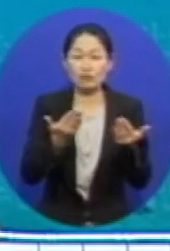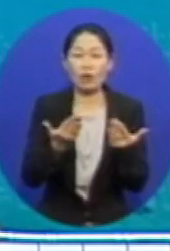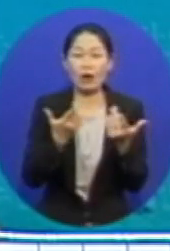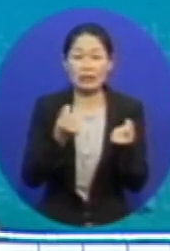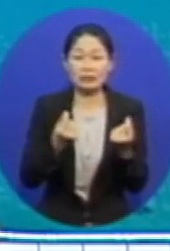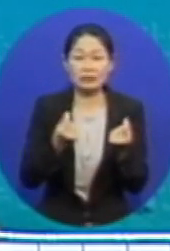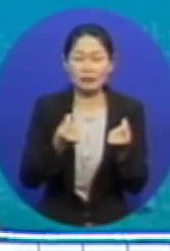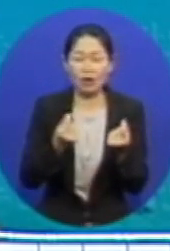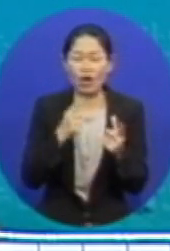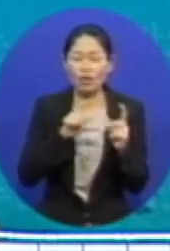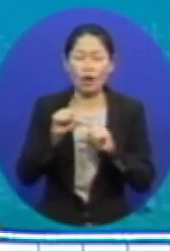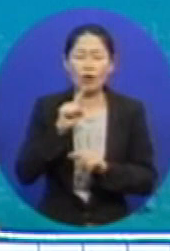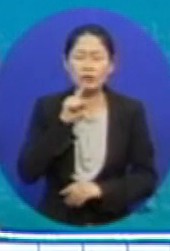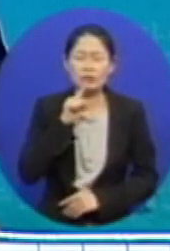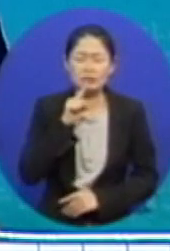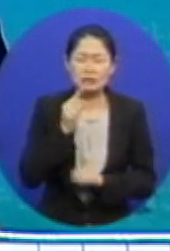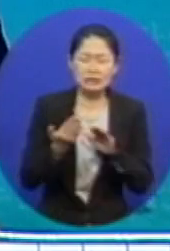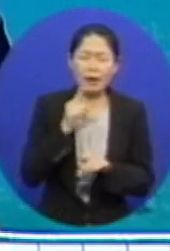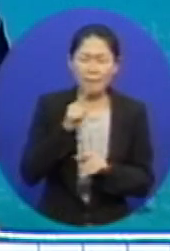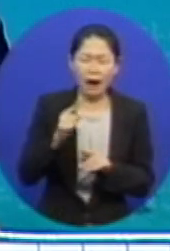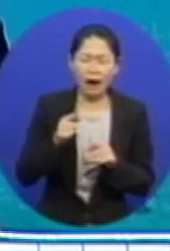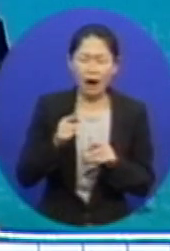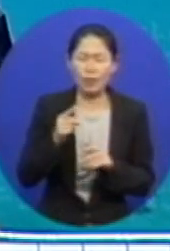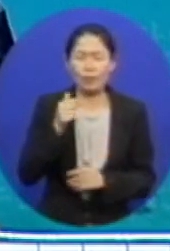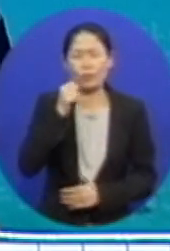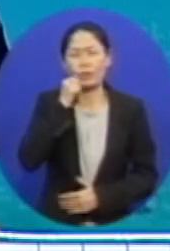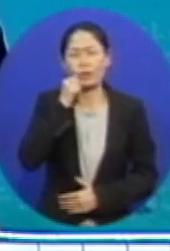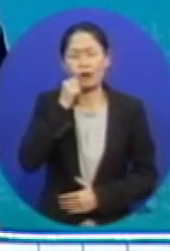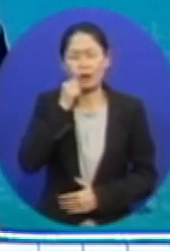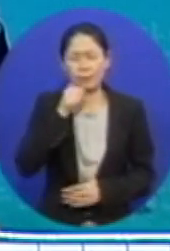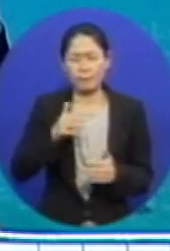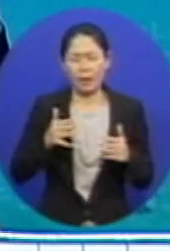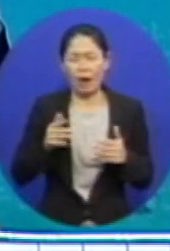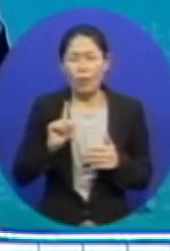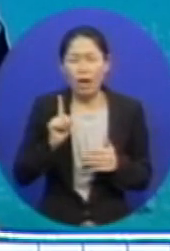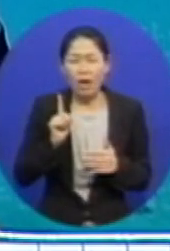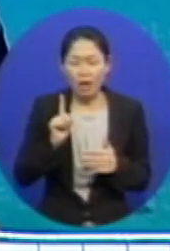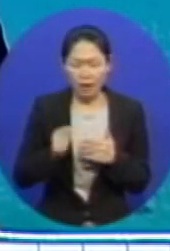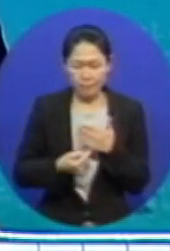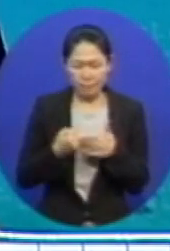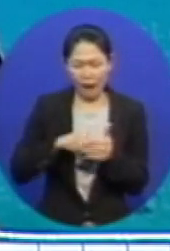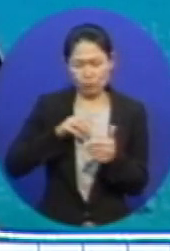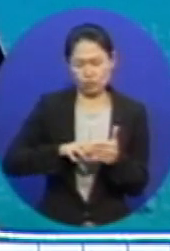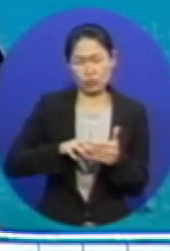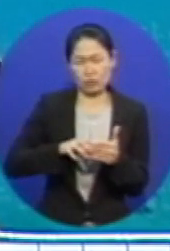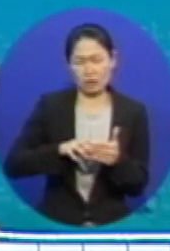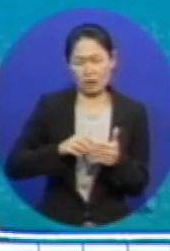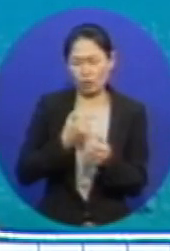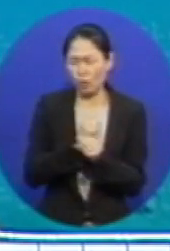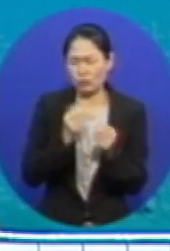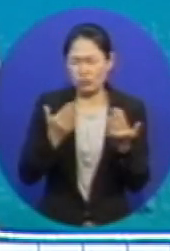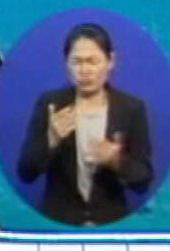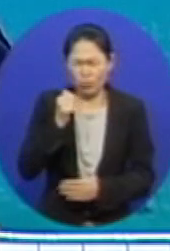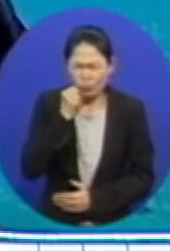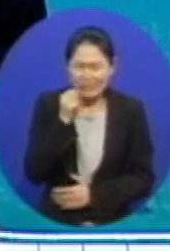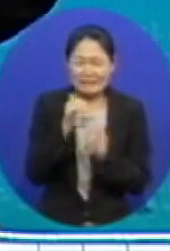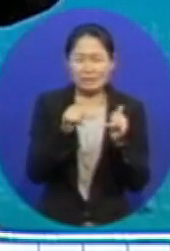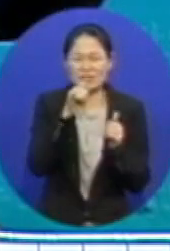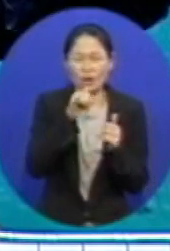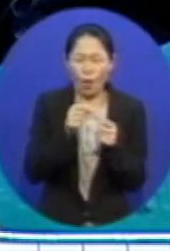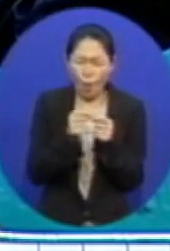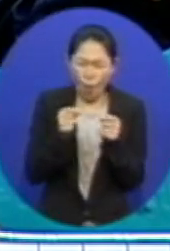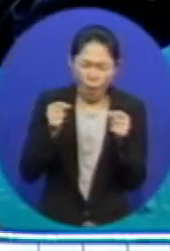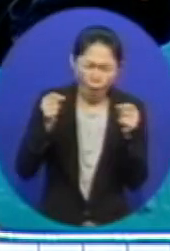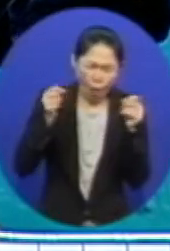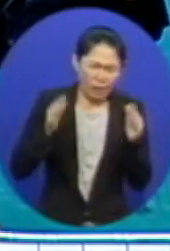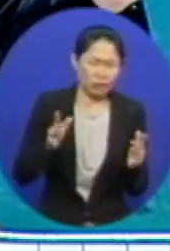거예요 마음속에 도무지 연구소 못하는 사람이 있었기 때문에 허 무지 용서 못하고 올 오랫동안